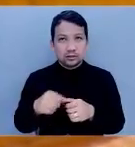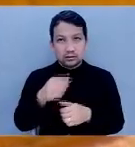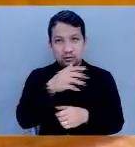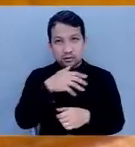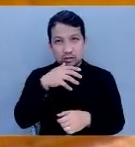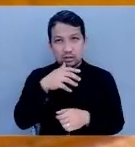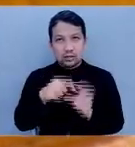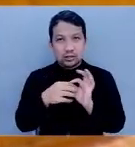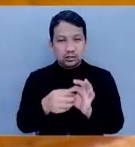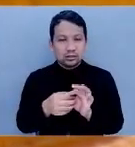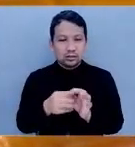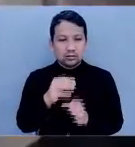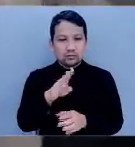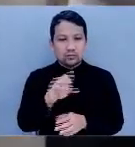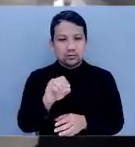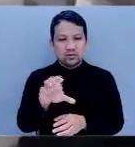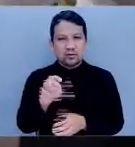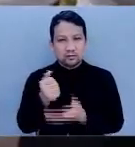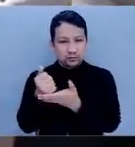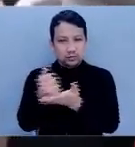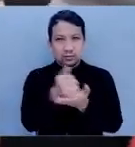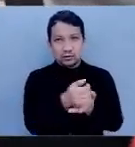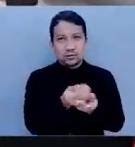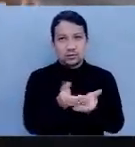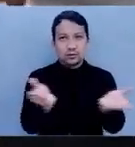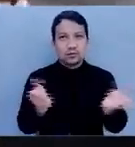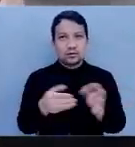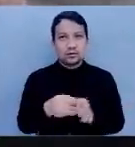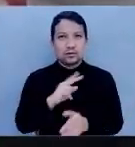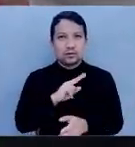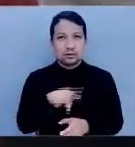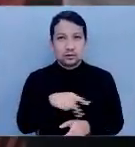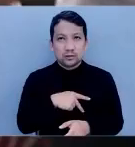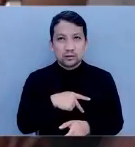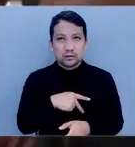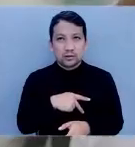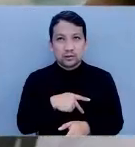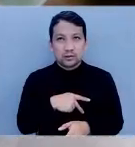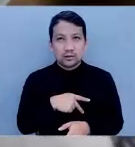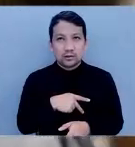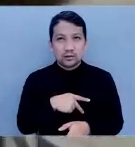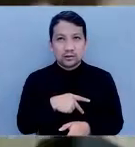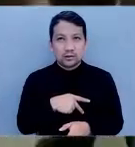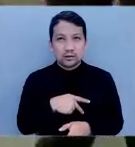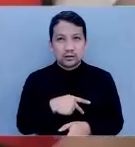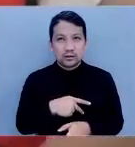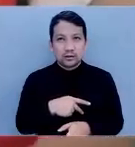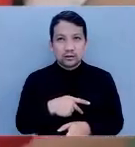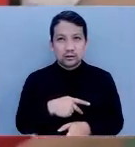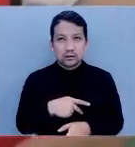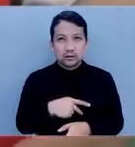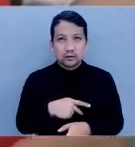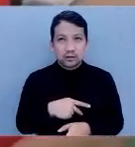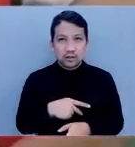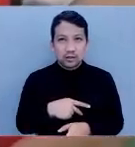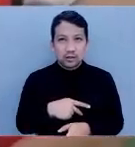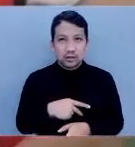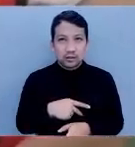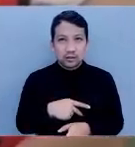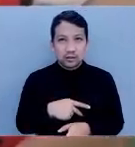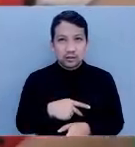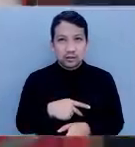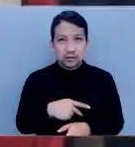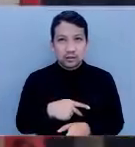Bureau of Customs bilang ayuda kanina personal na ipinamigay ng pangulo sa General Trias Cavite ang